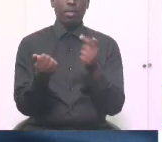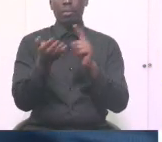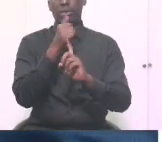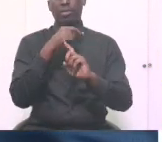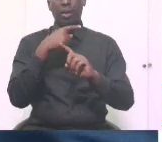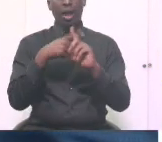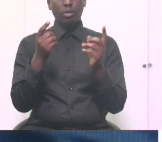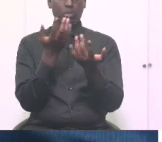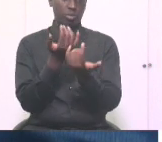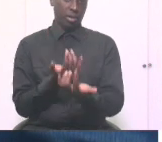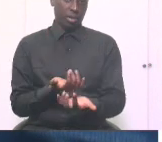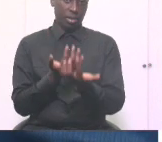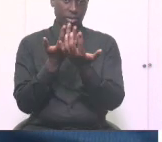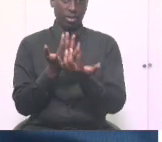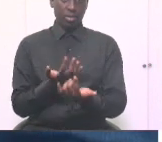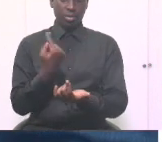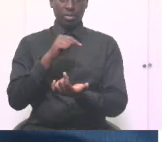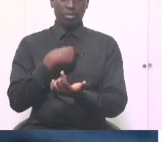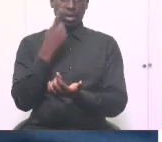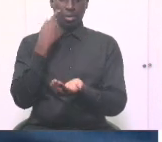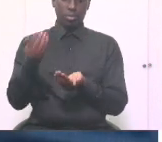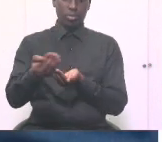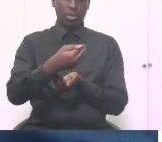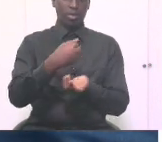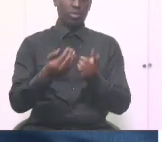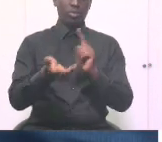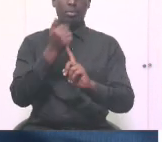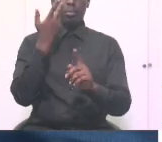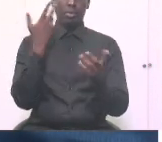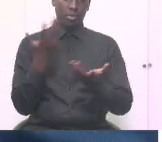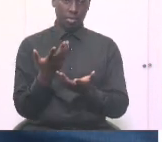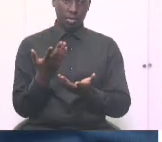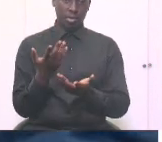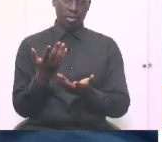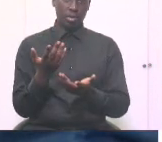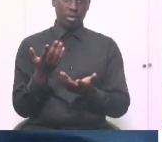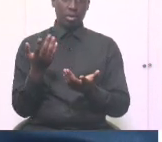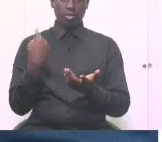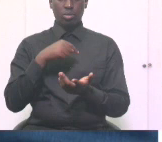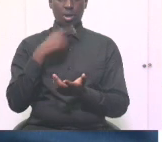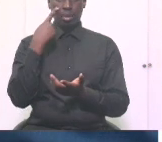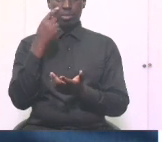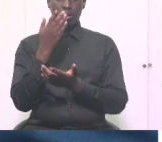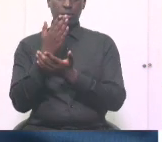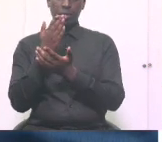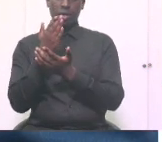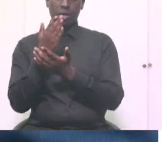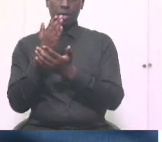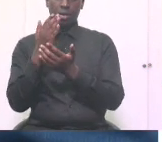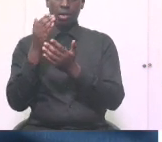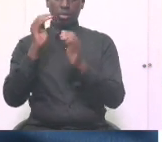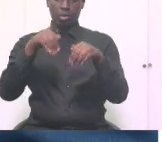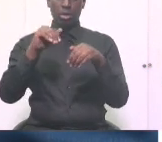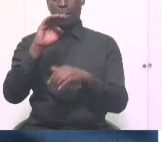yabonetse ariko ni ugutegereza tukazareba umusaruro uzavamo tukazareba na sezo B uko bizagenda